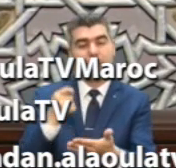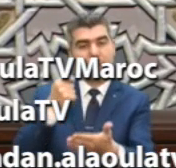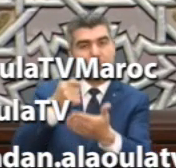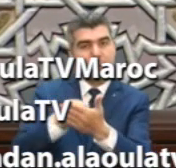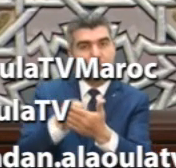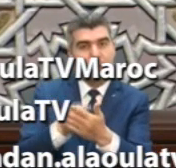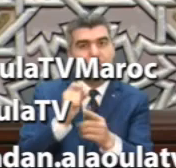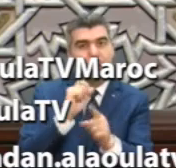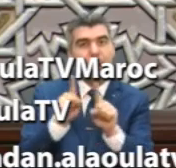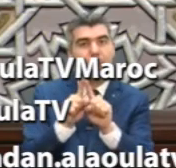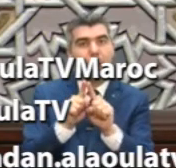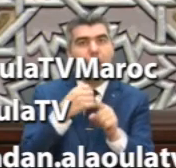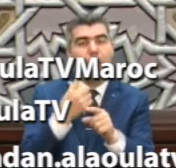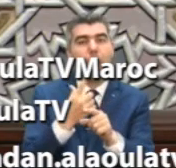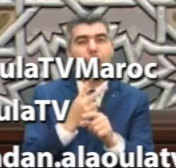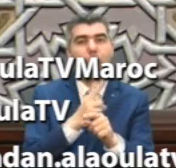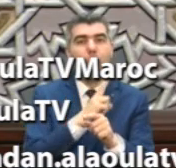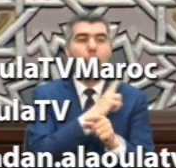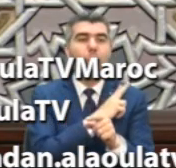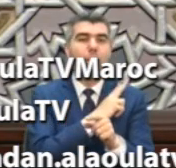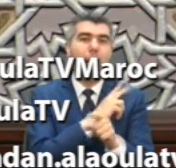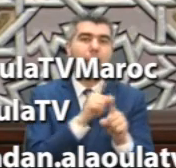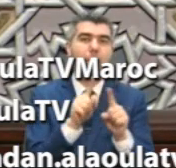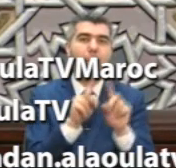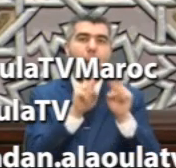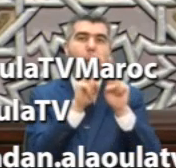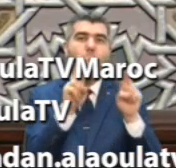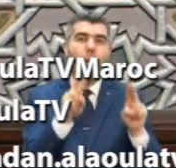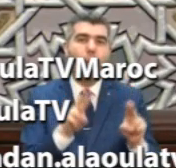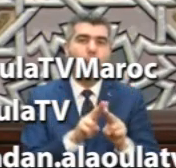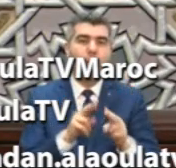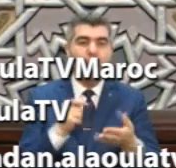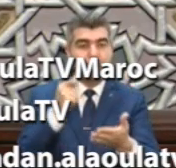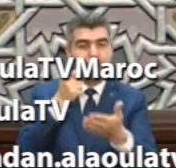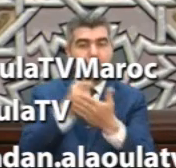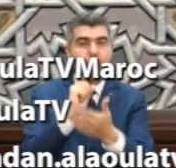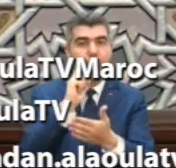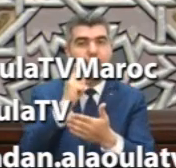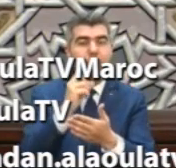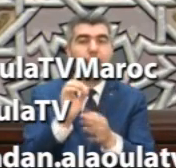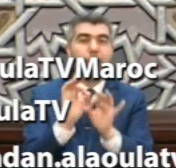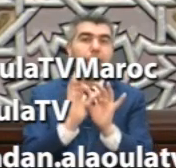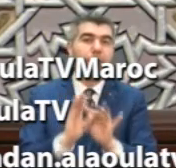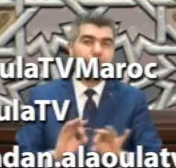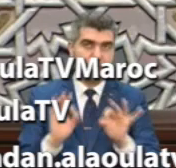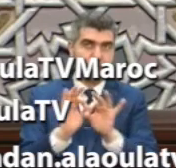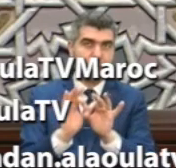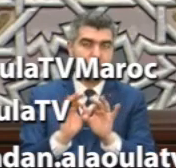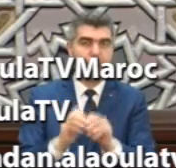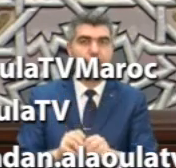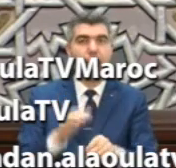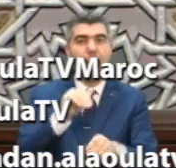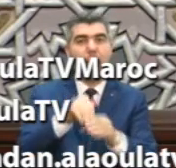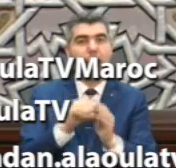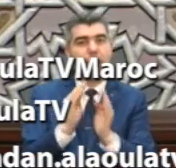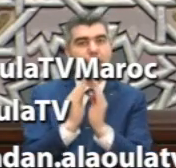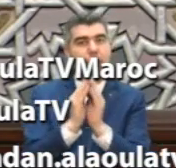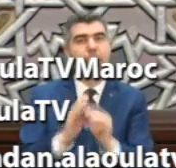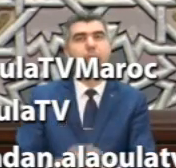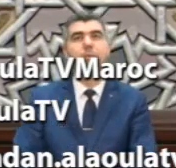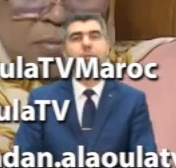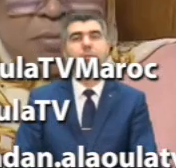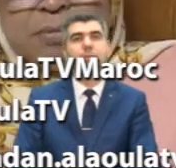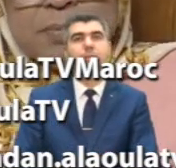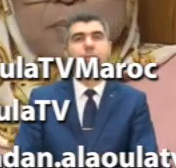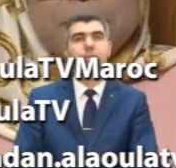سؤال حول تأخر صرف منح المتعاقدين للسيدات والسادة النواب المحترمين عن فريق العدالة والتنمية.